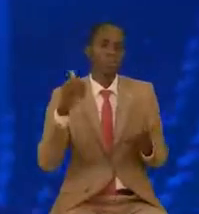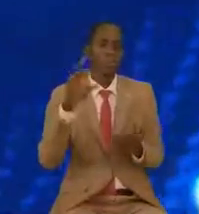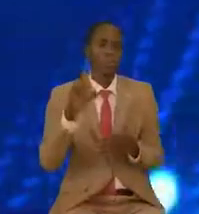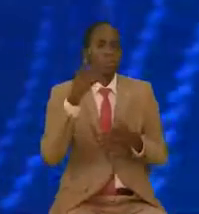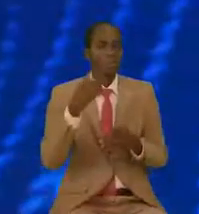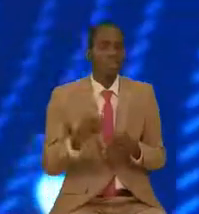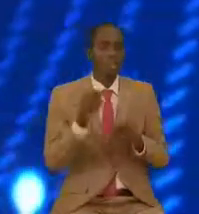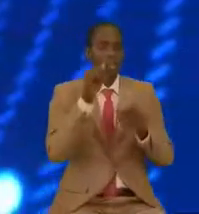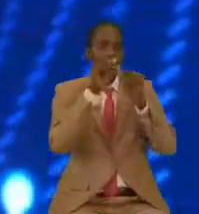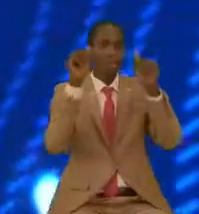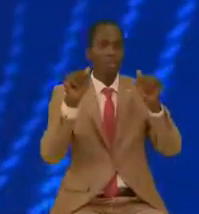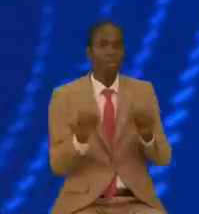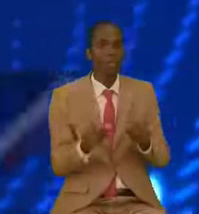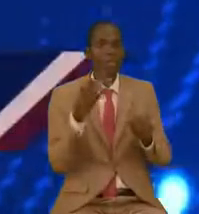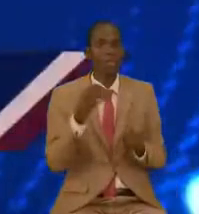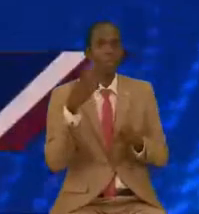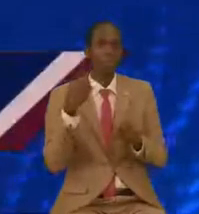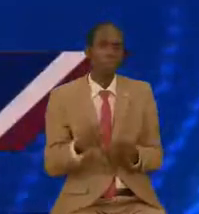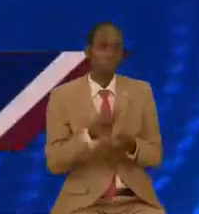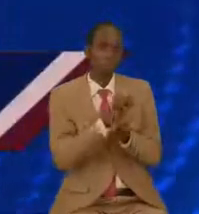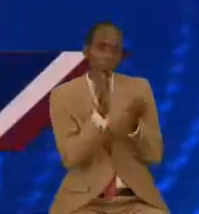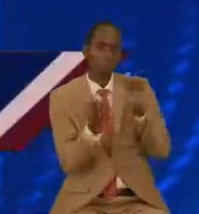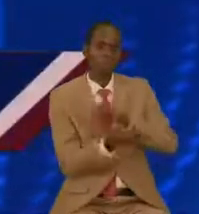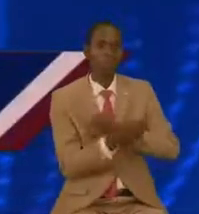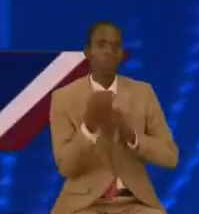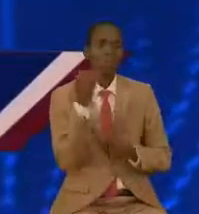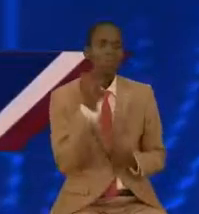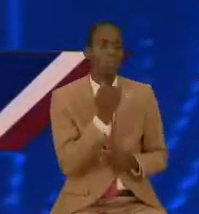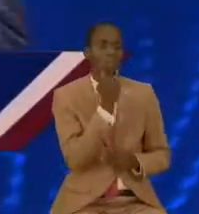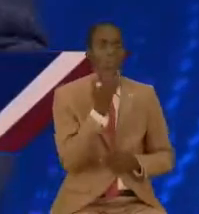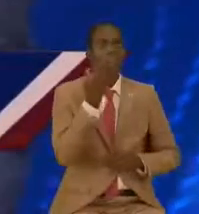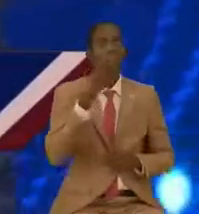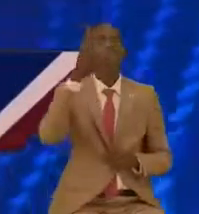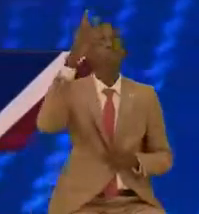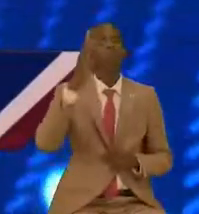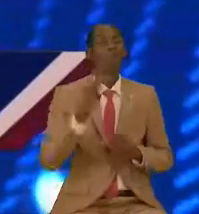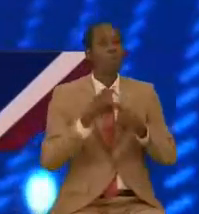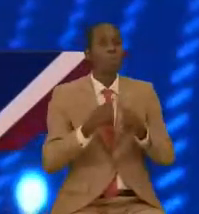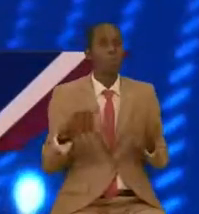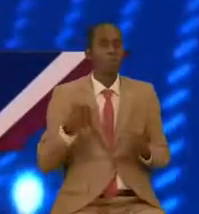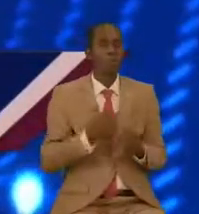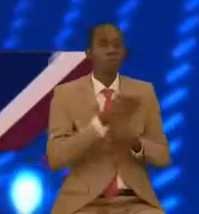Deuxième Corinthiens 3, 18. L'image de l'Israël transformé de Dieu.